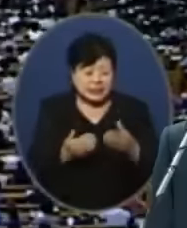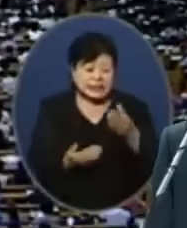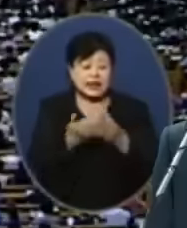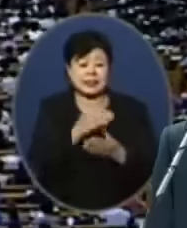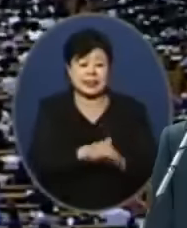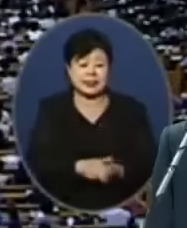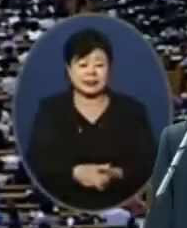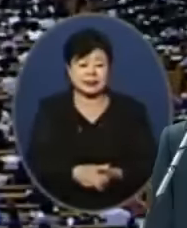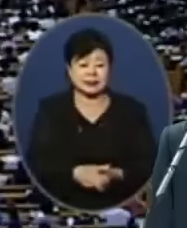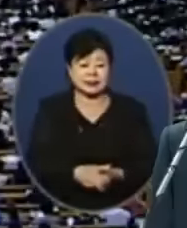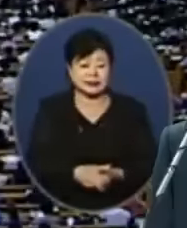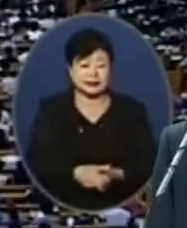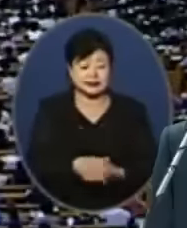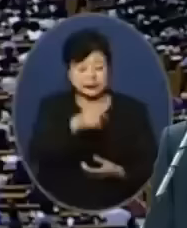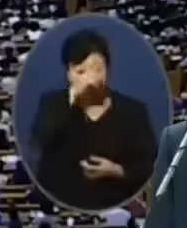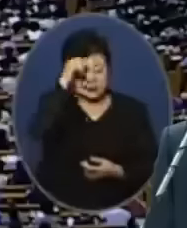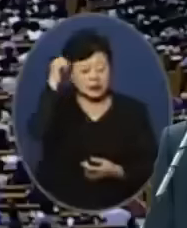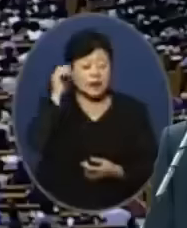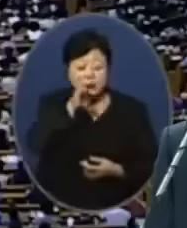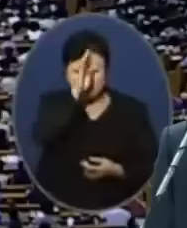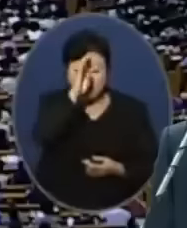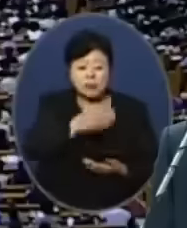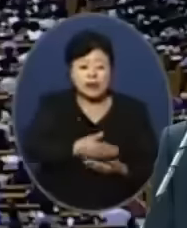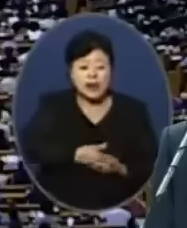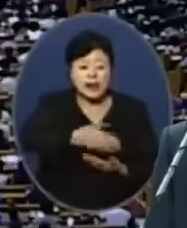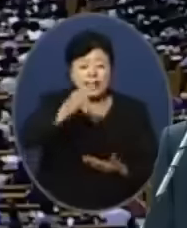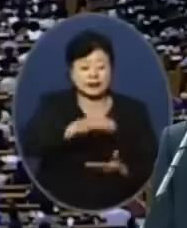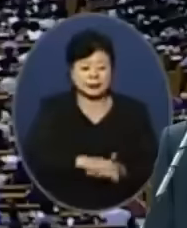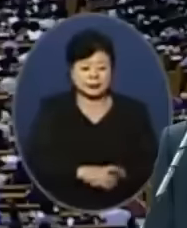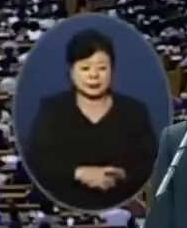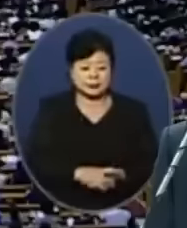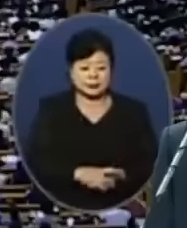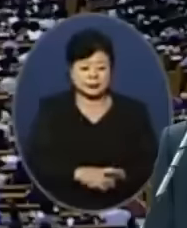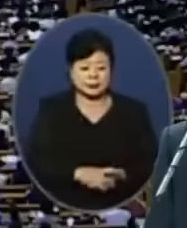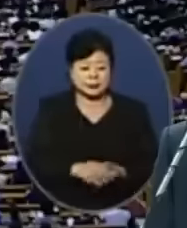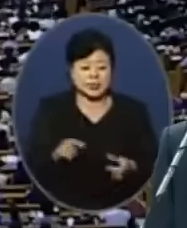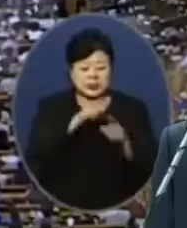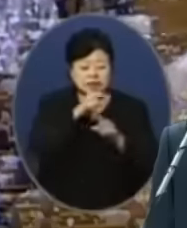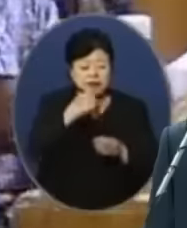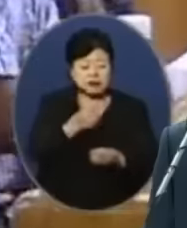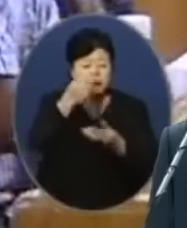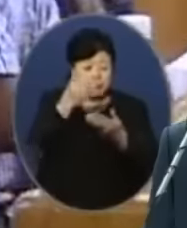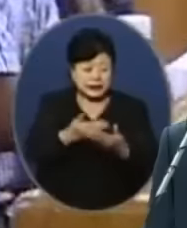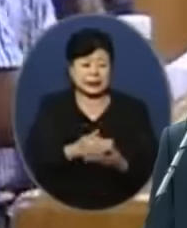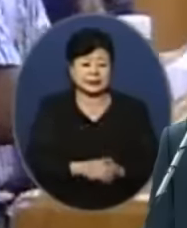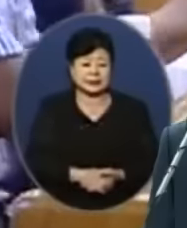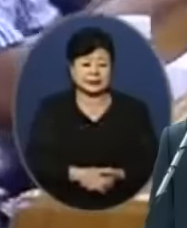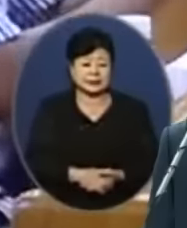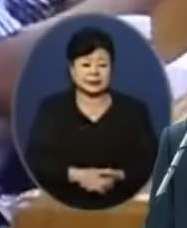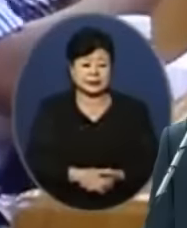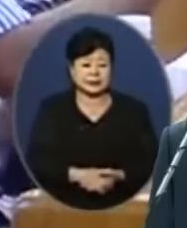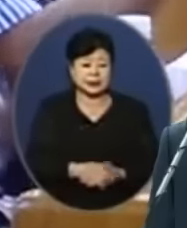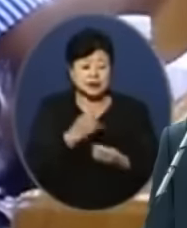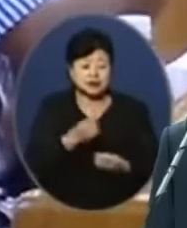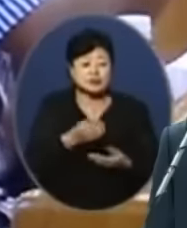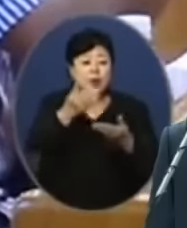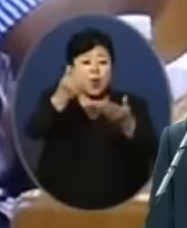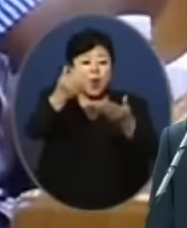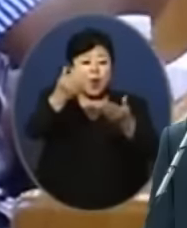것이다. 병은 물러가라. 생활은 축복받아라.